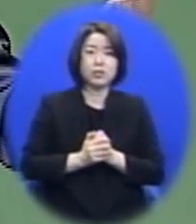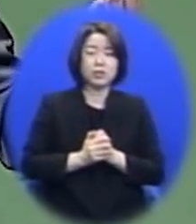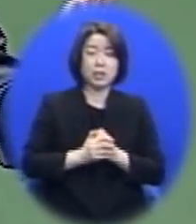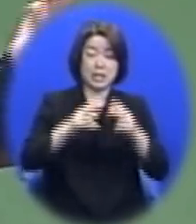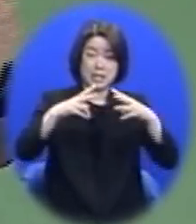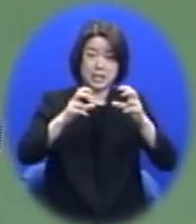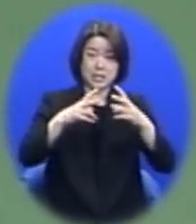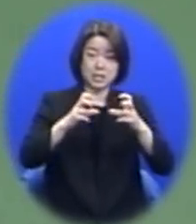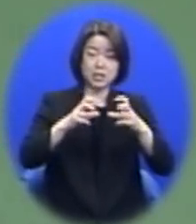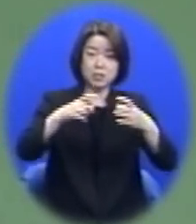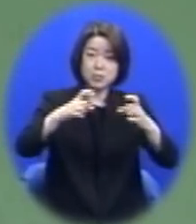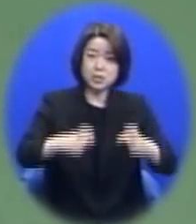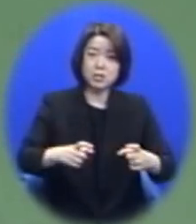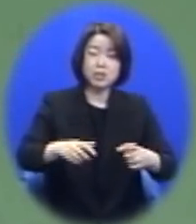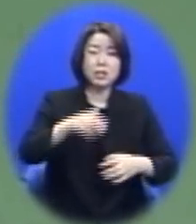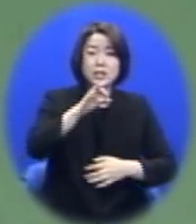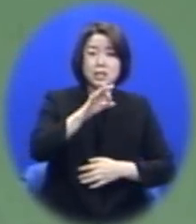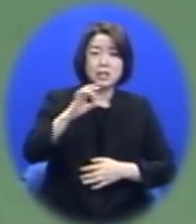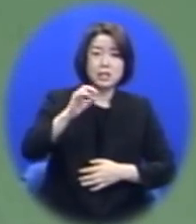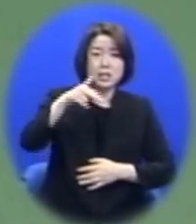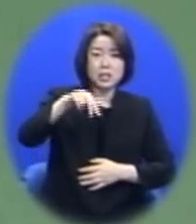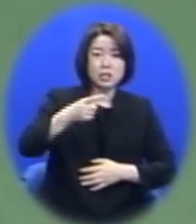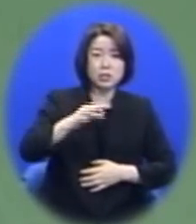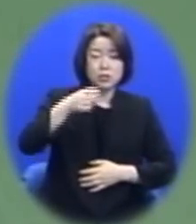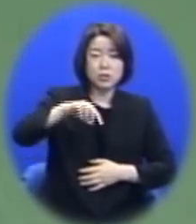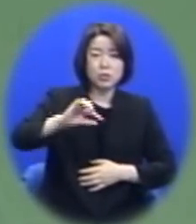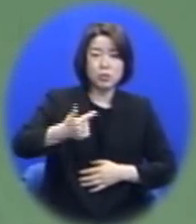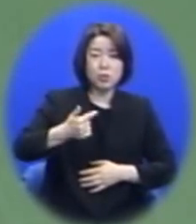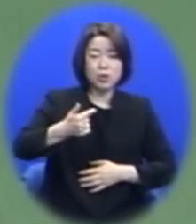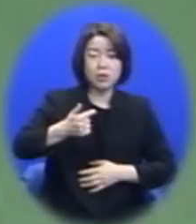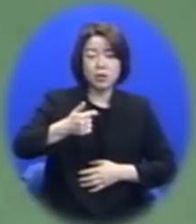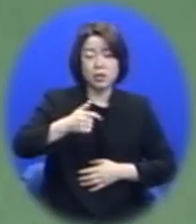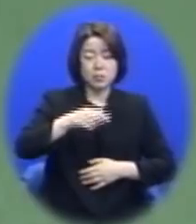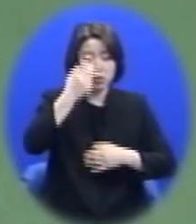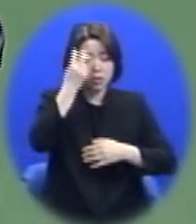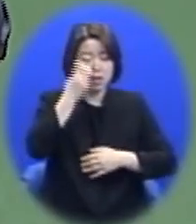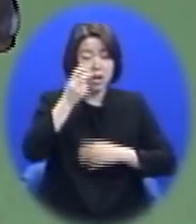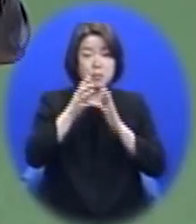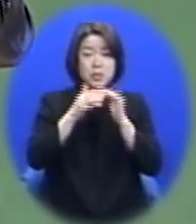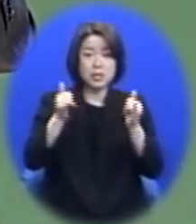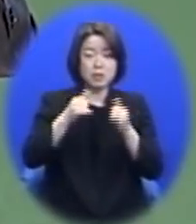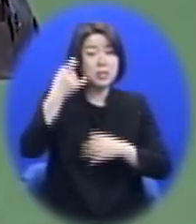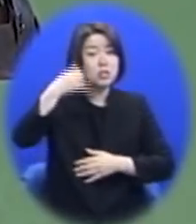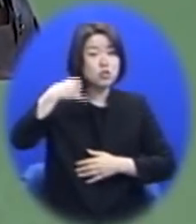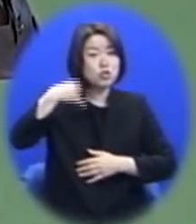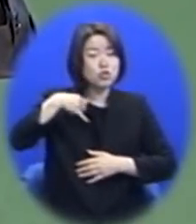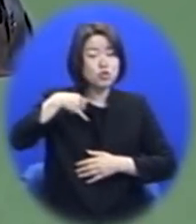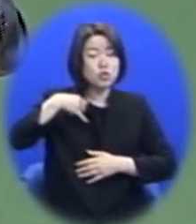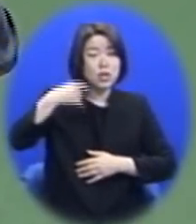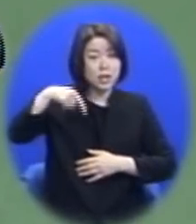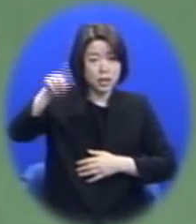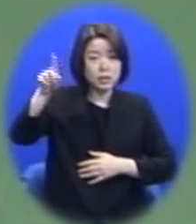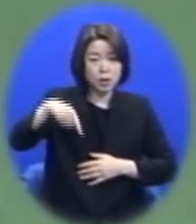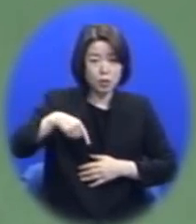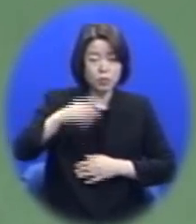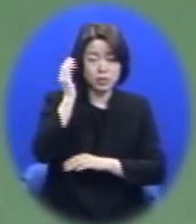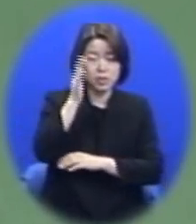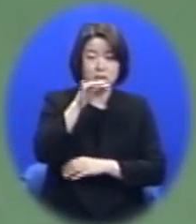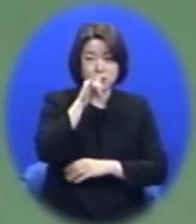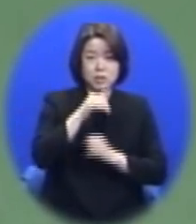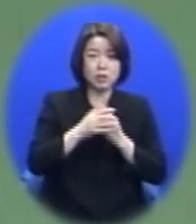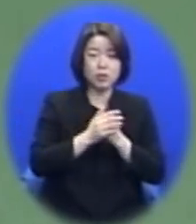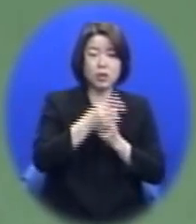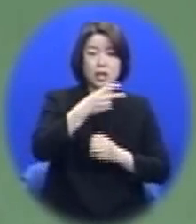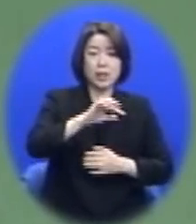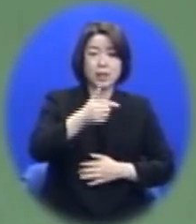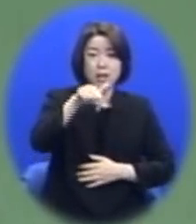성남지역교회 이종원 감독님이 중국 다녀오신 이야기를 하시는데 단동에 있는 조선족 교회에 70이 넘으신